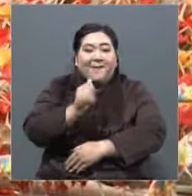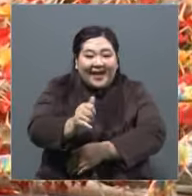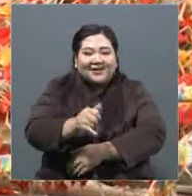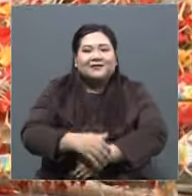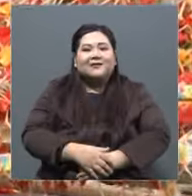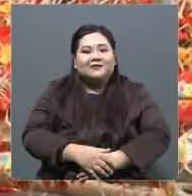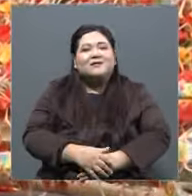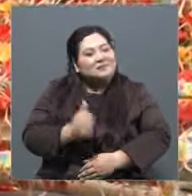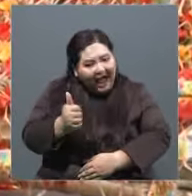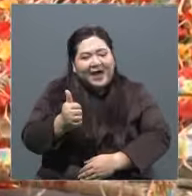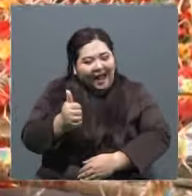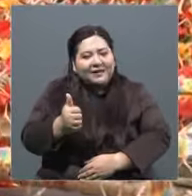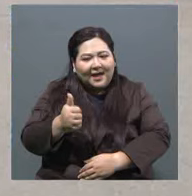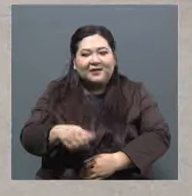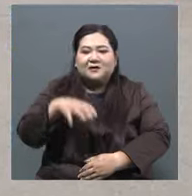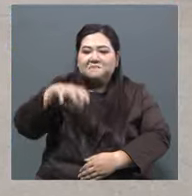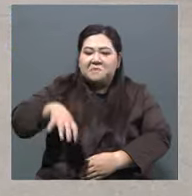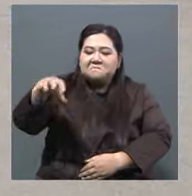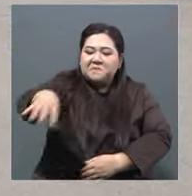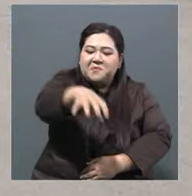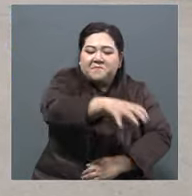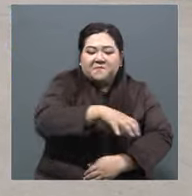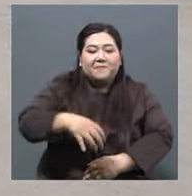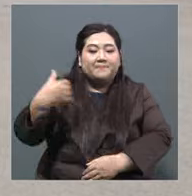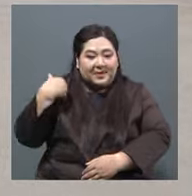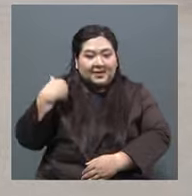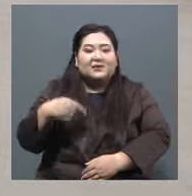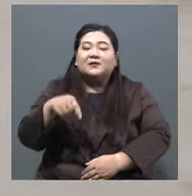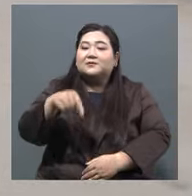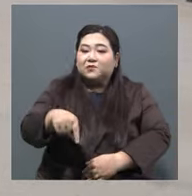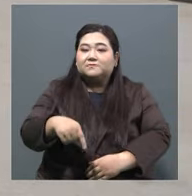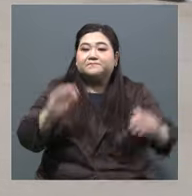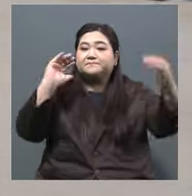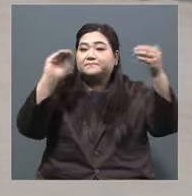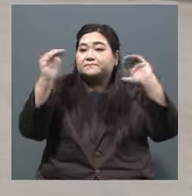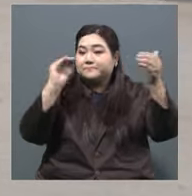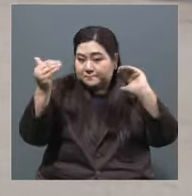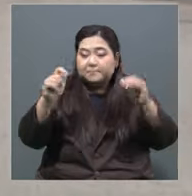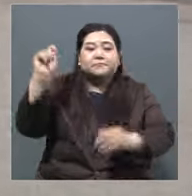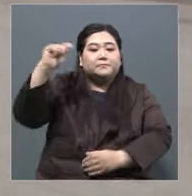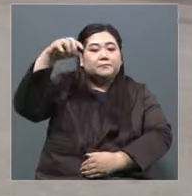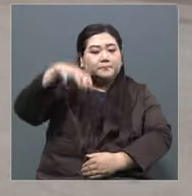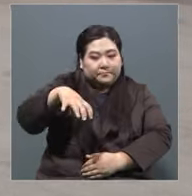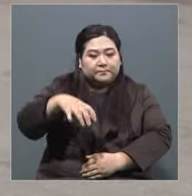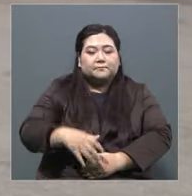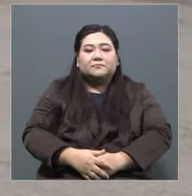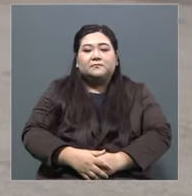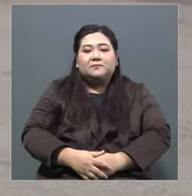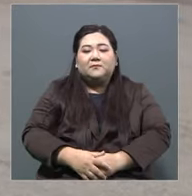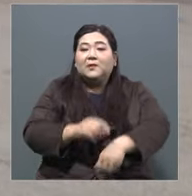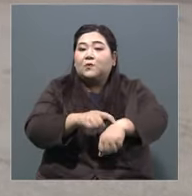ผู้ชมตระเวนได้หลายจุดถ้าจุดนี้เนี่ยนะครับที่ราชดำเนินกลางและท้องสนามหลวงเนี่ยตั้งแต่เย็น